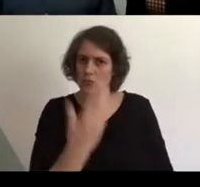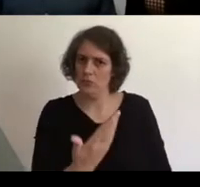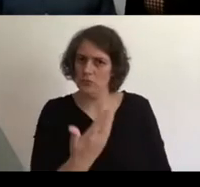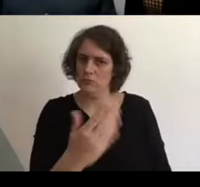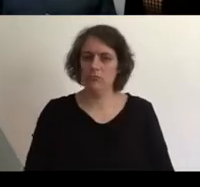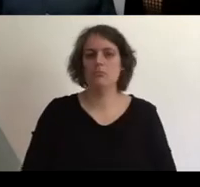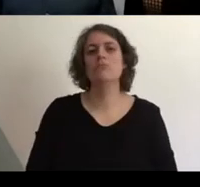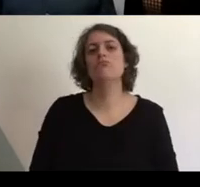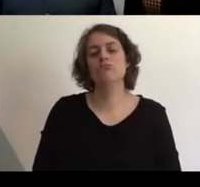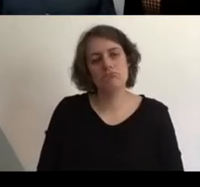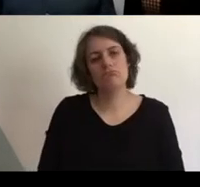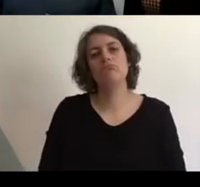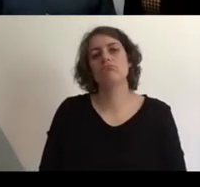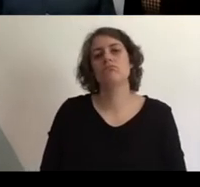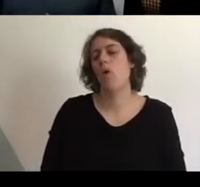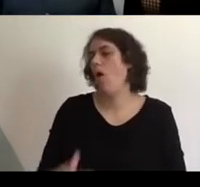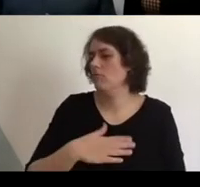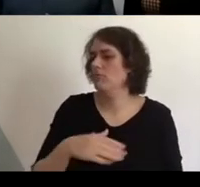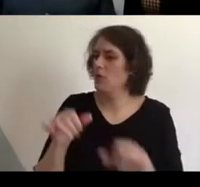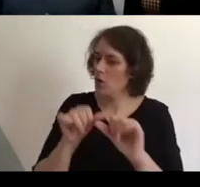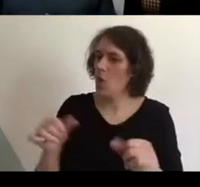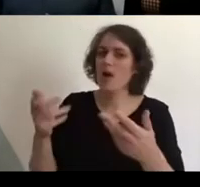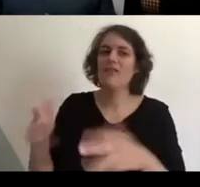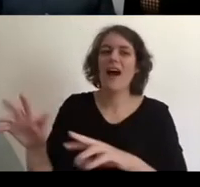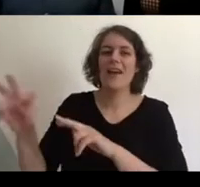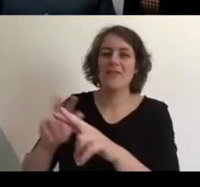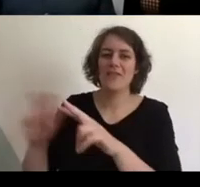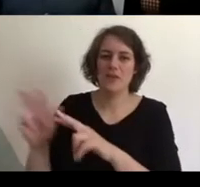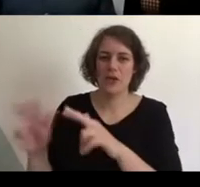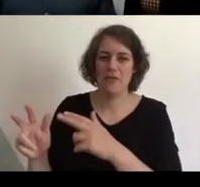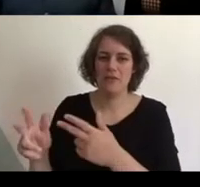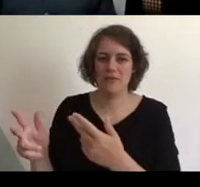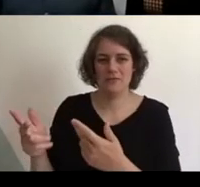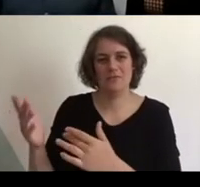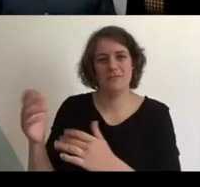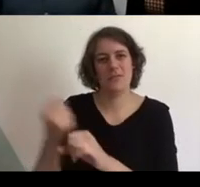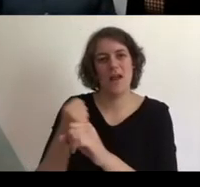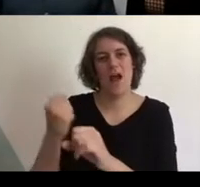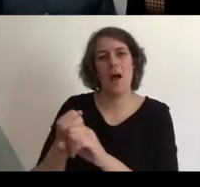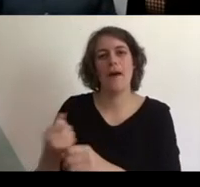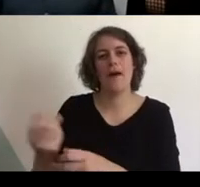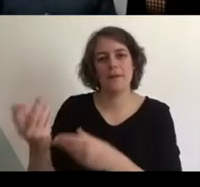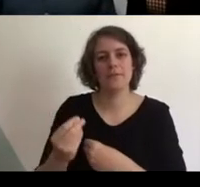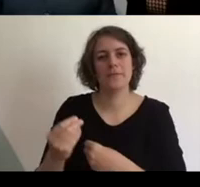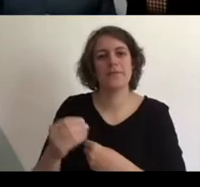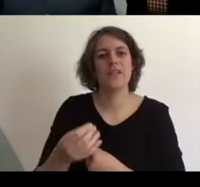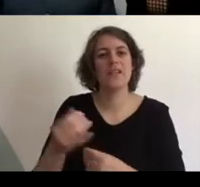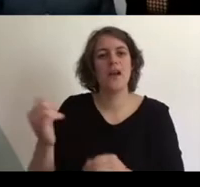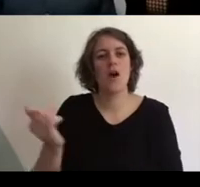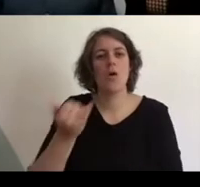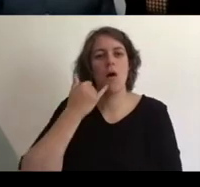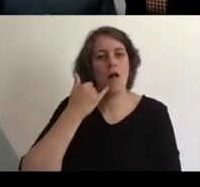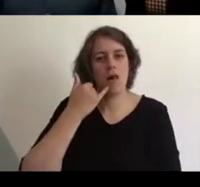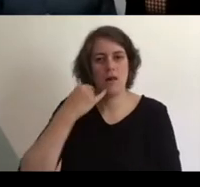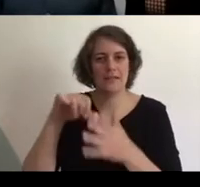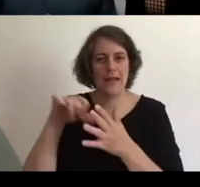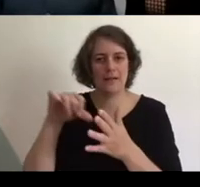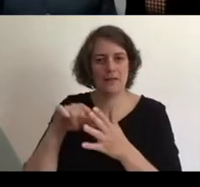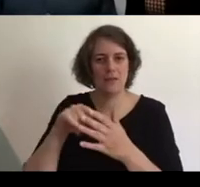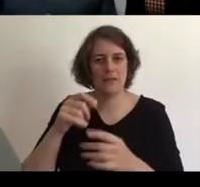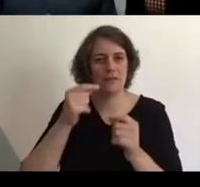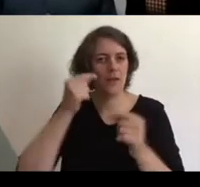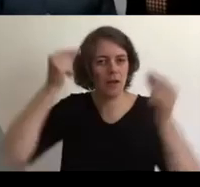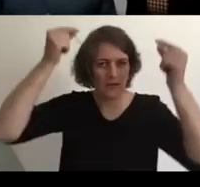das Glück, in der freien Wirtschaft einen Job zu bekommen, in einem Callcenter, die natürlich die Chance gesehen haben, in jemand, der